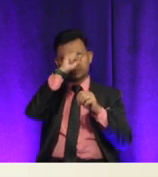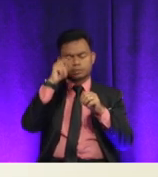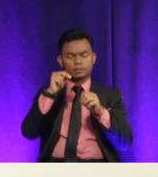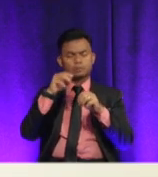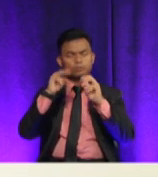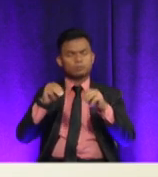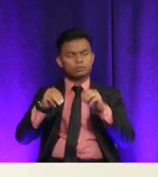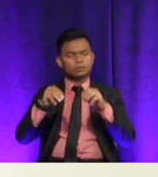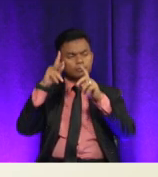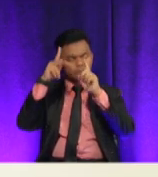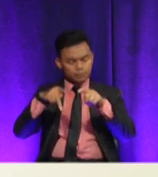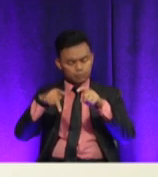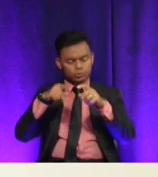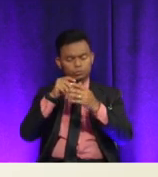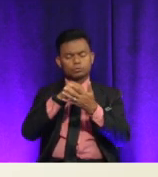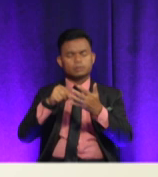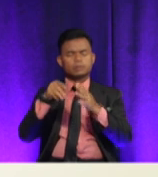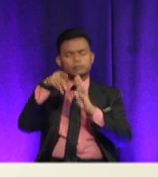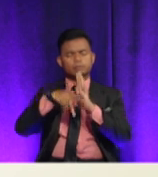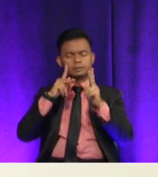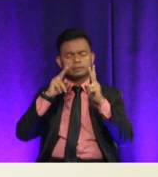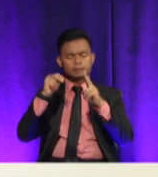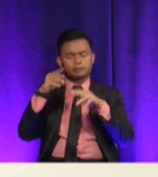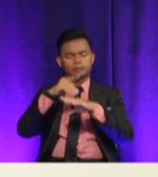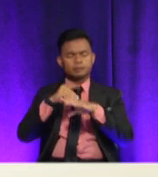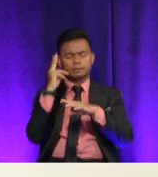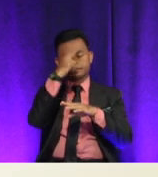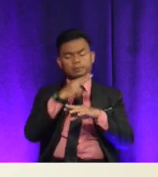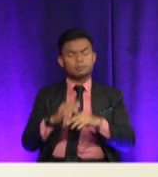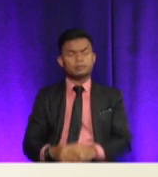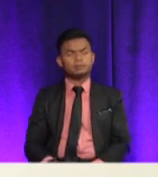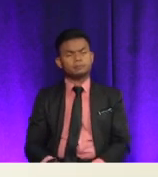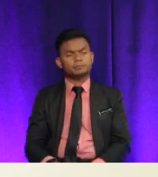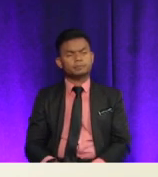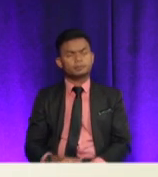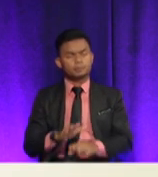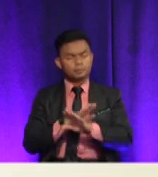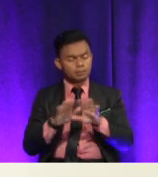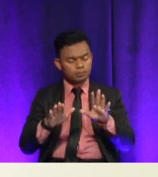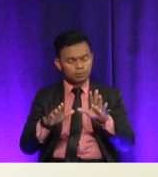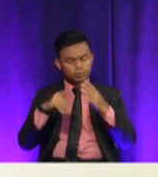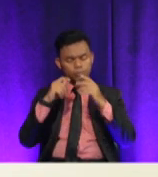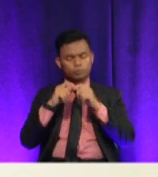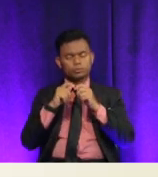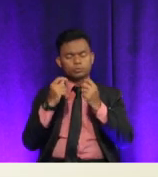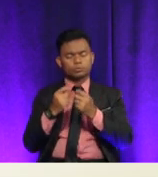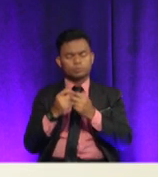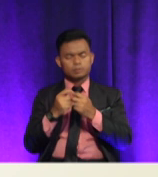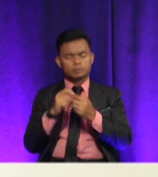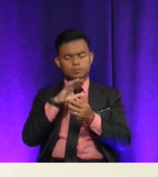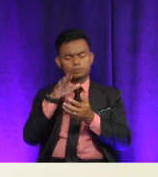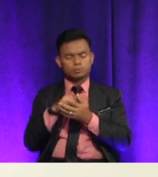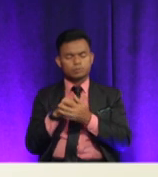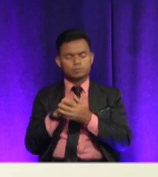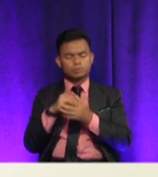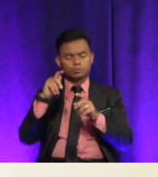di hadapan Oh begitu jangan tinggal jangan tulis ketaatan patuh kepada perintah Raja tak tahu apa